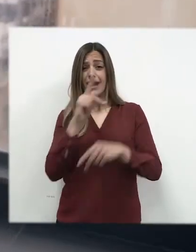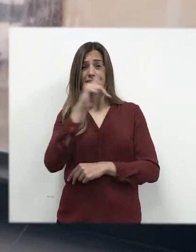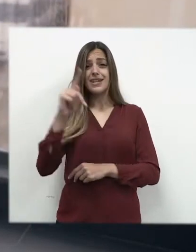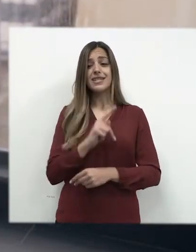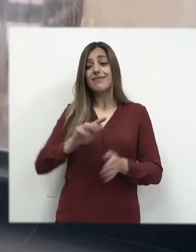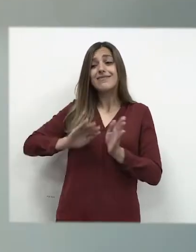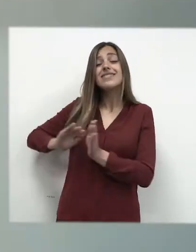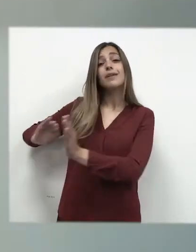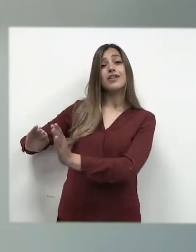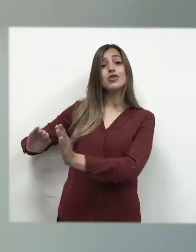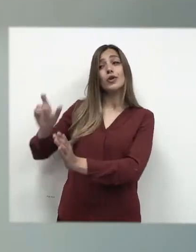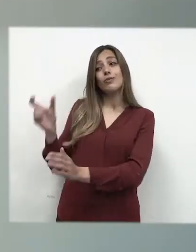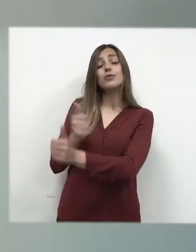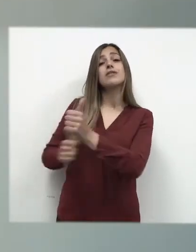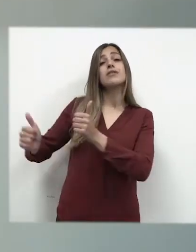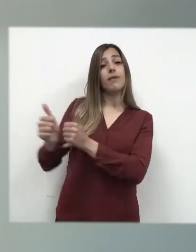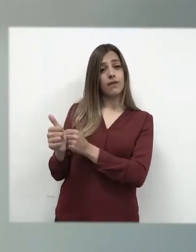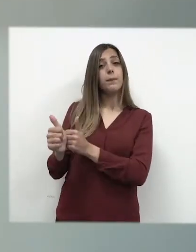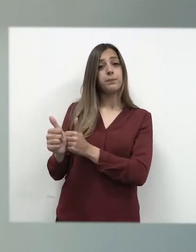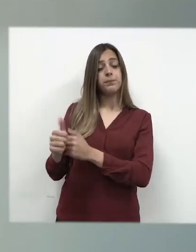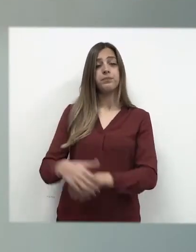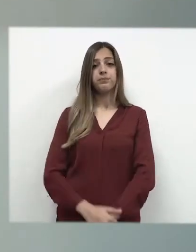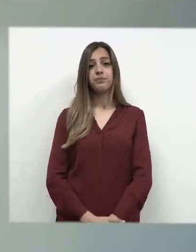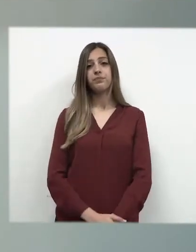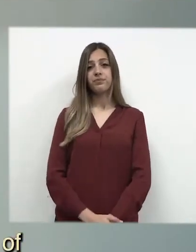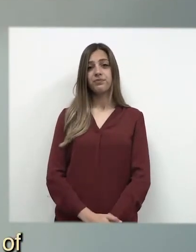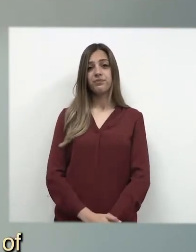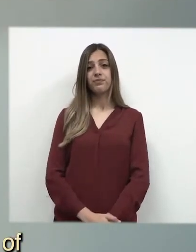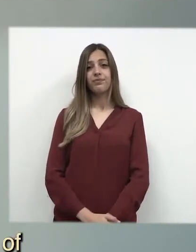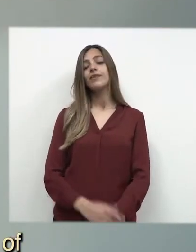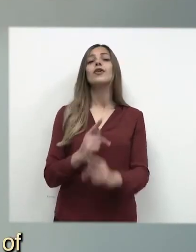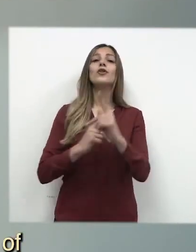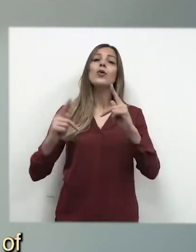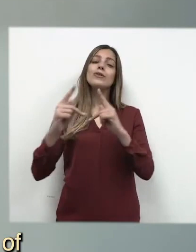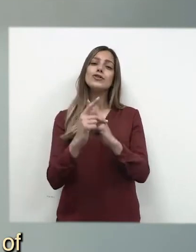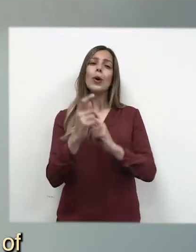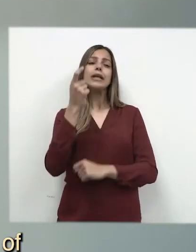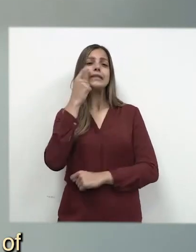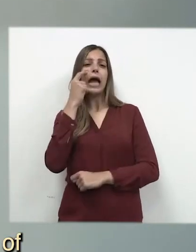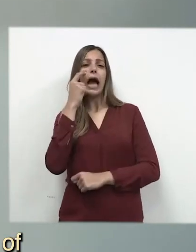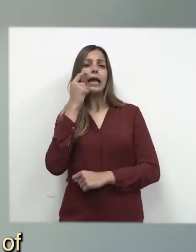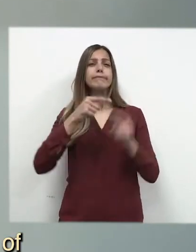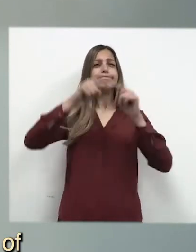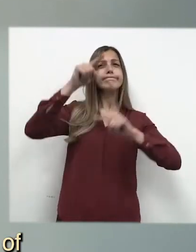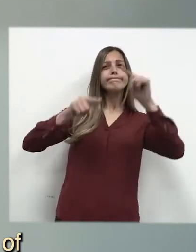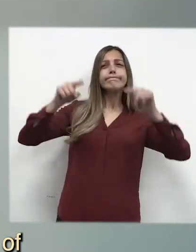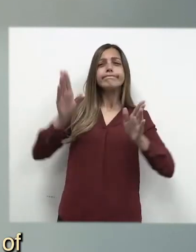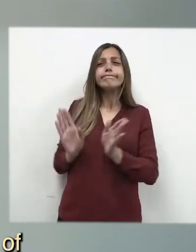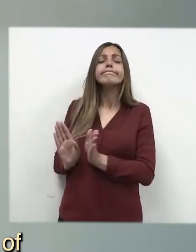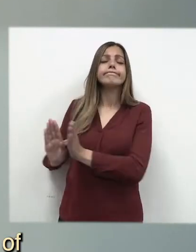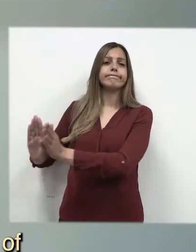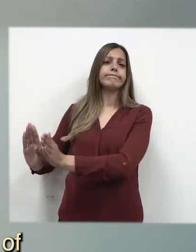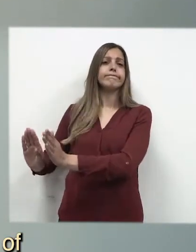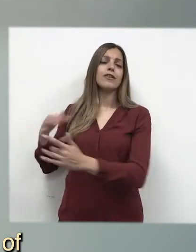kazijiet tal-diskriminazjoni għab-bazi tal-disabilta tal-persuna. Il-Kommissjoni ta' ra' aspetti differenti